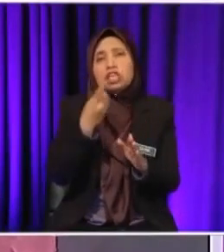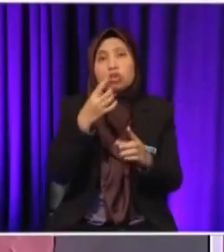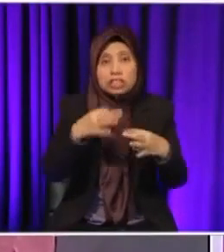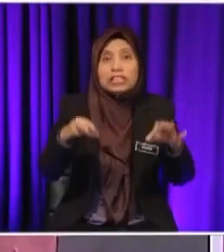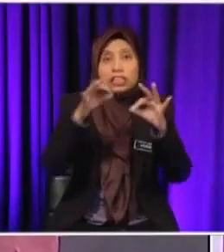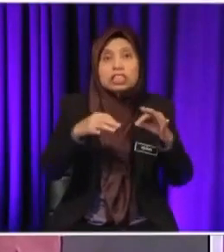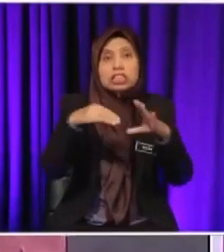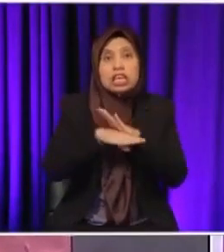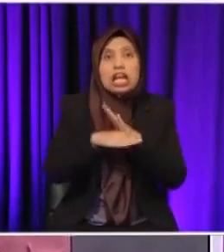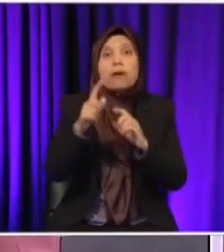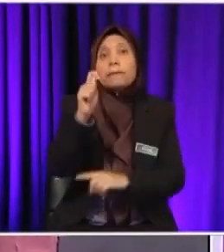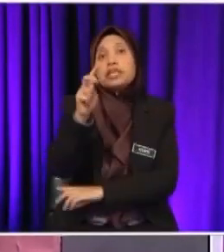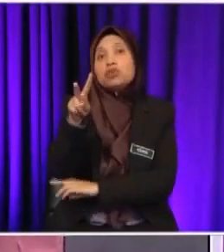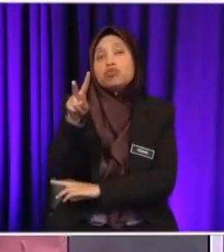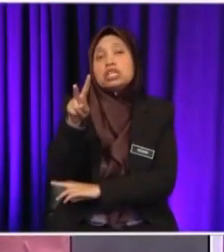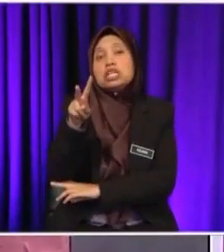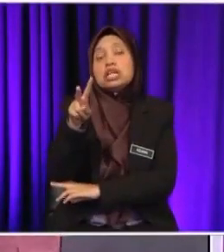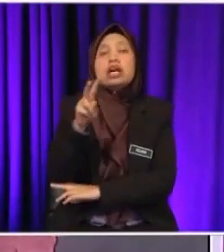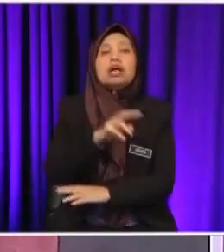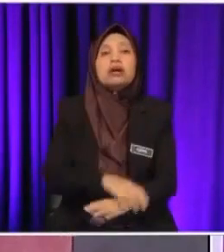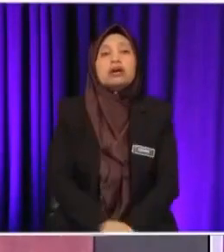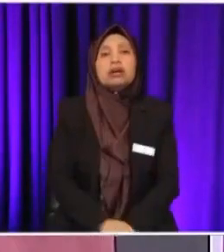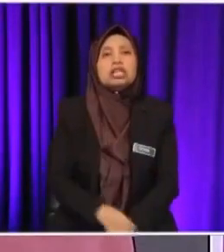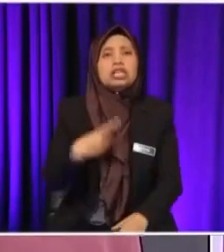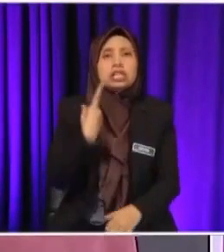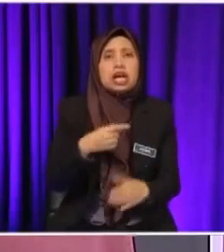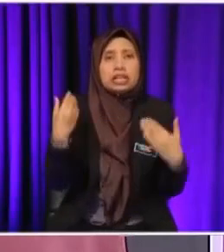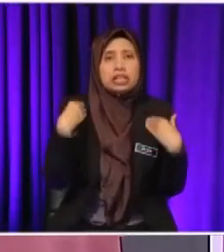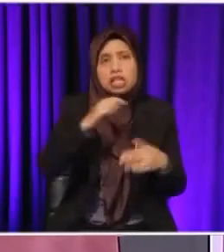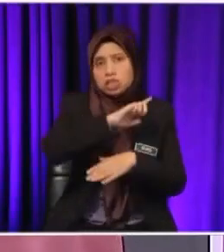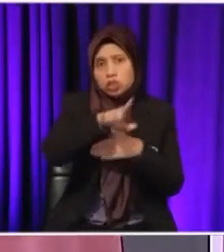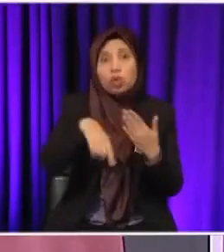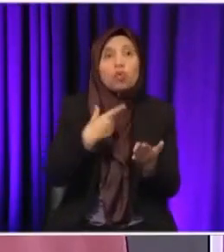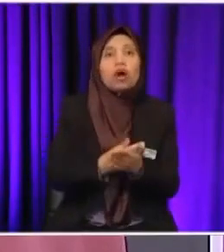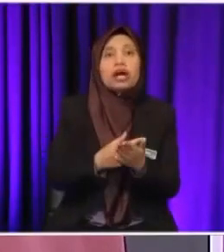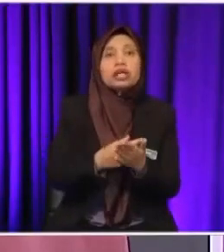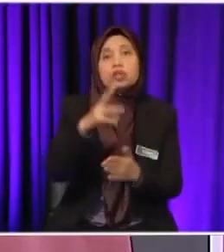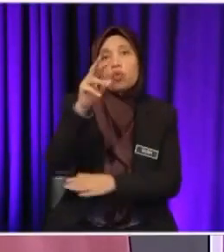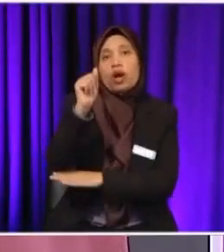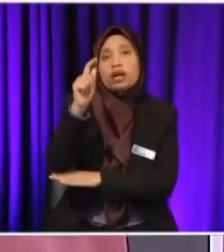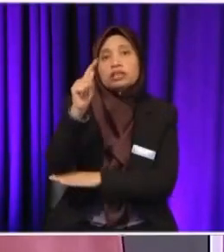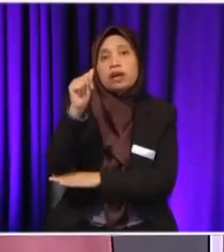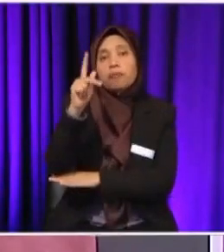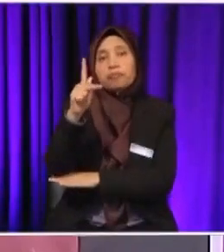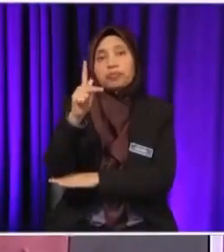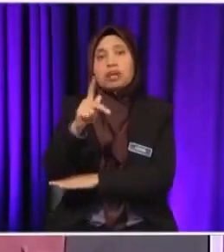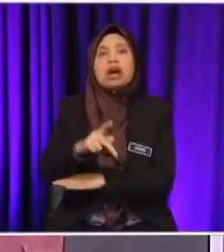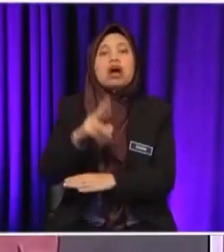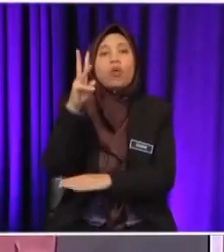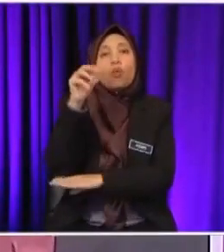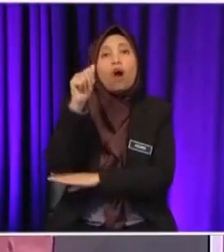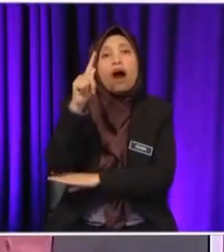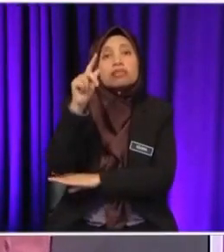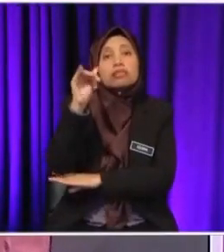kan, adaptasi daripada novel dan cerpen dan sebagainya, kita ada keseluruhan watak itu. Okey, kemudian kita lihat